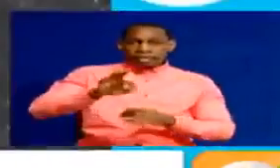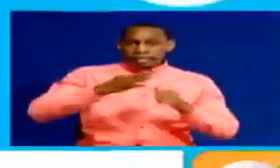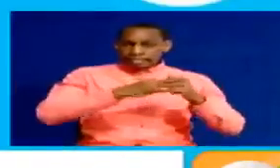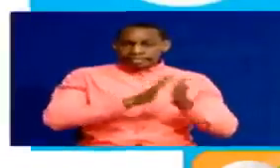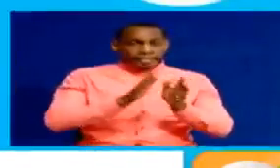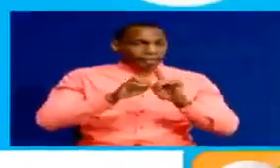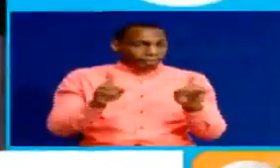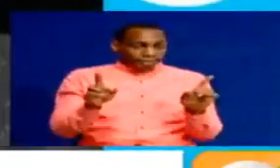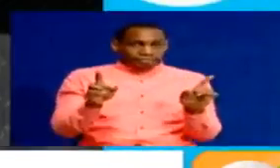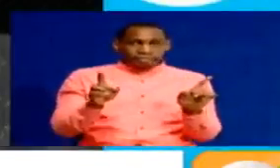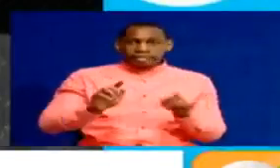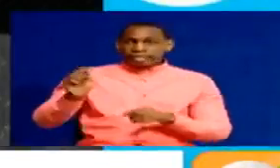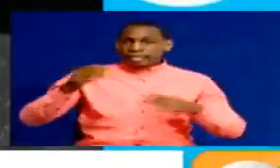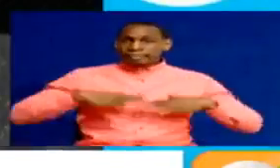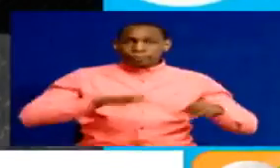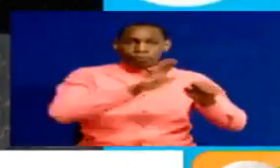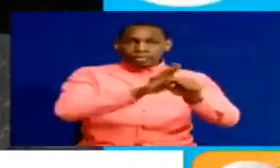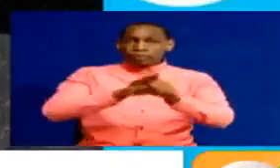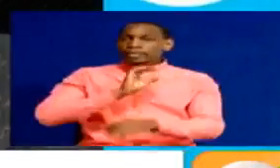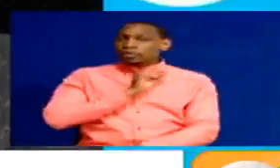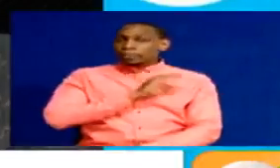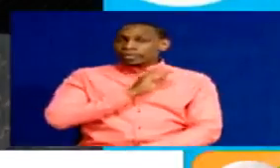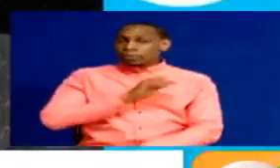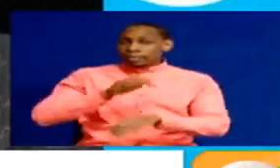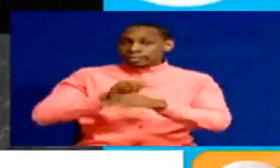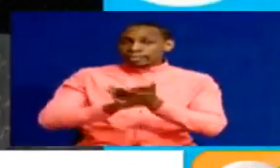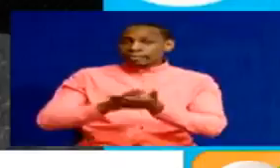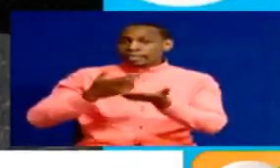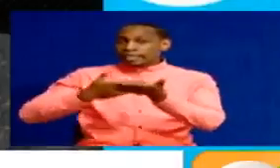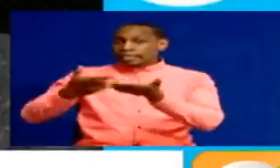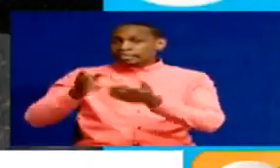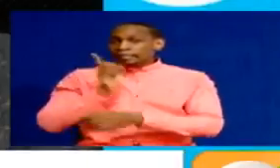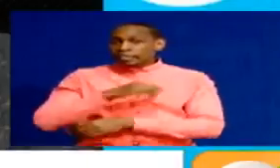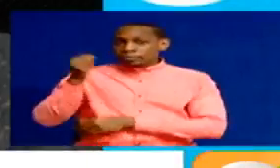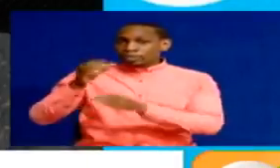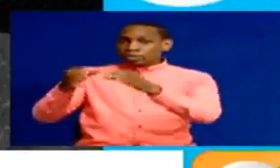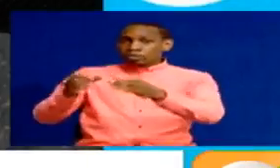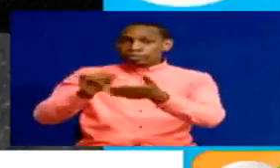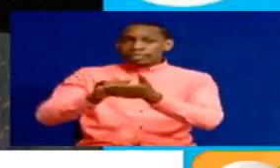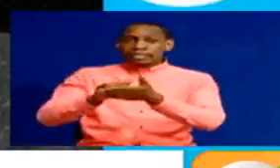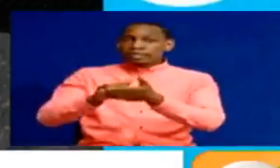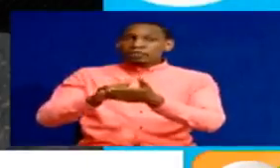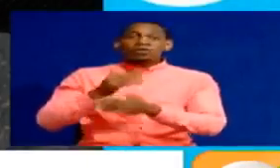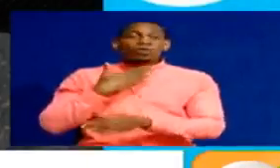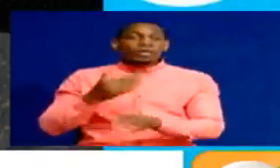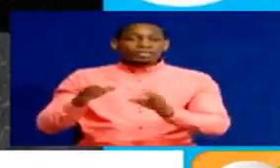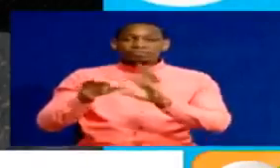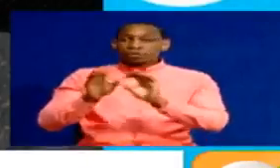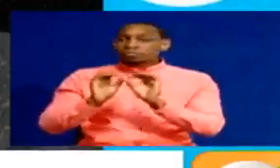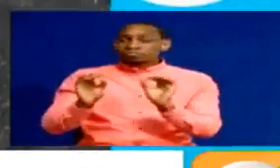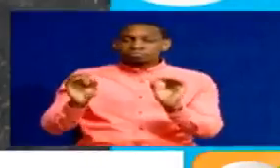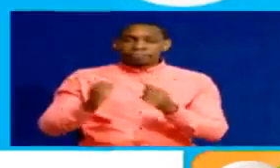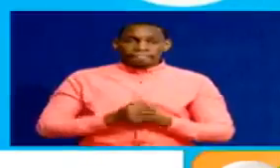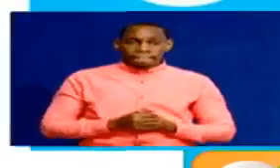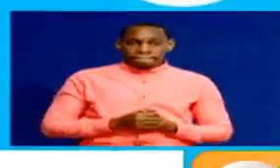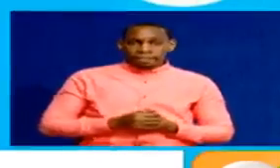38. Hata hivyo, Wakenya wengi wamelalamika baada ya kujipata kwenye sajili ya vyama ambavyo wameshikilia hawana uhusiano wote